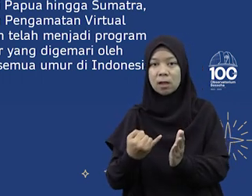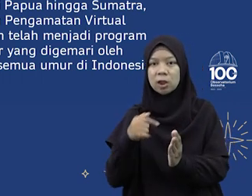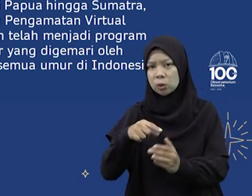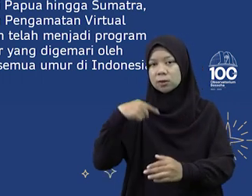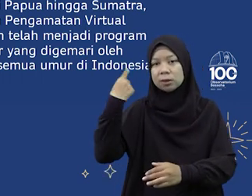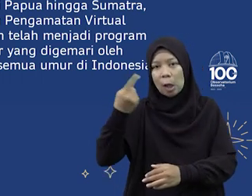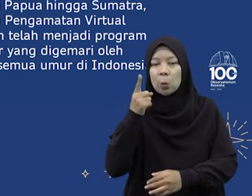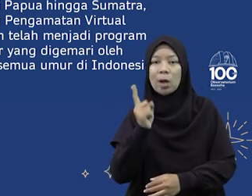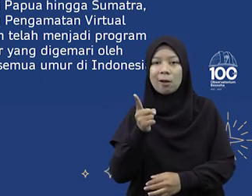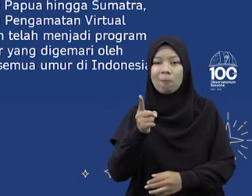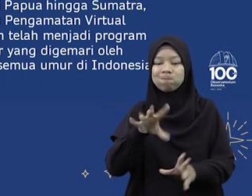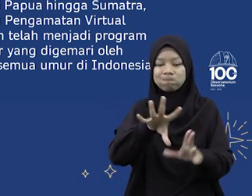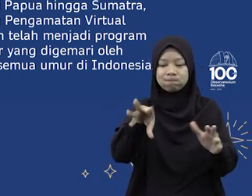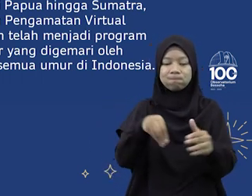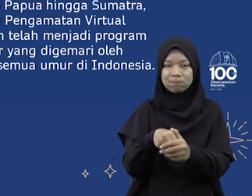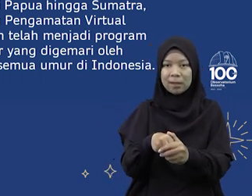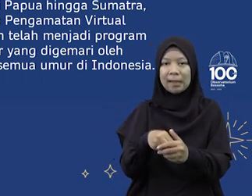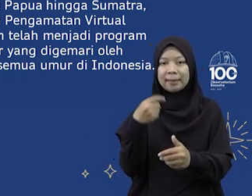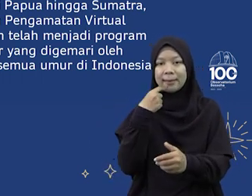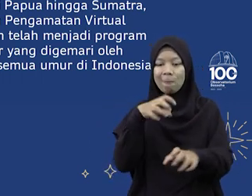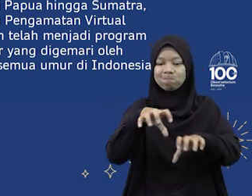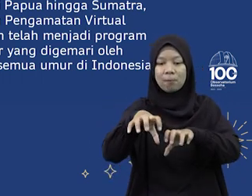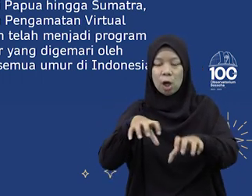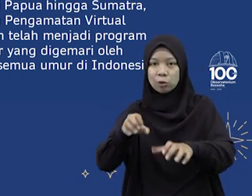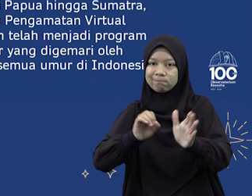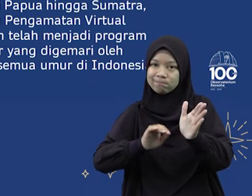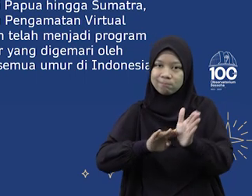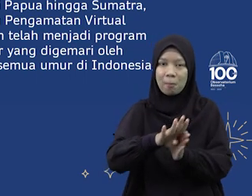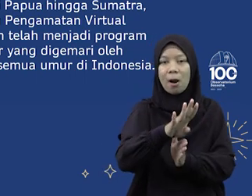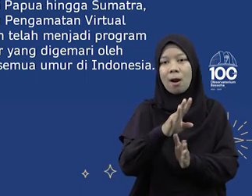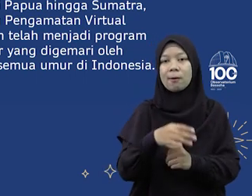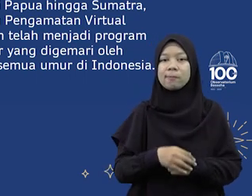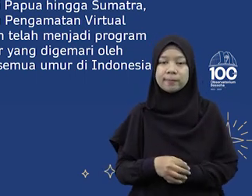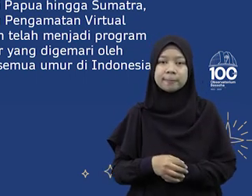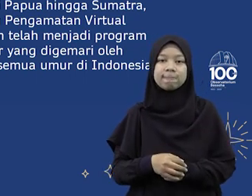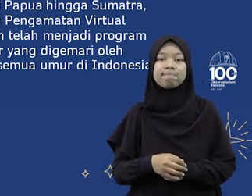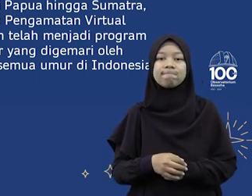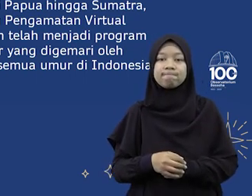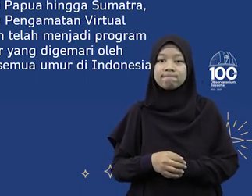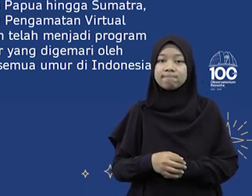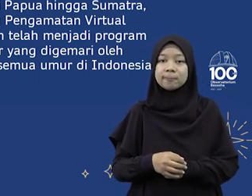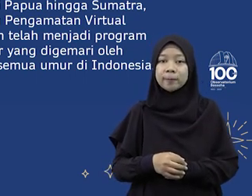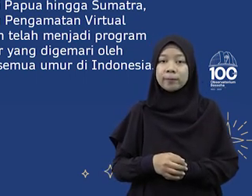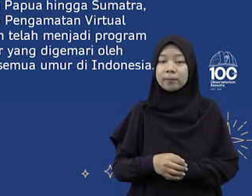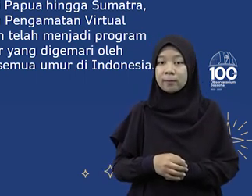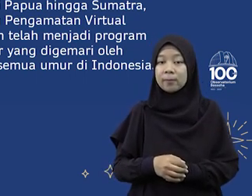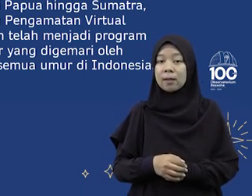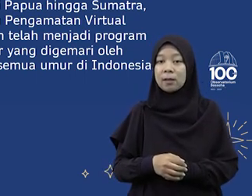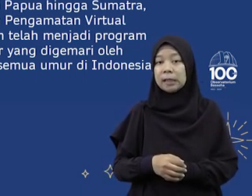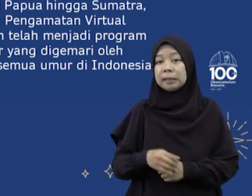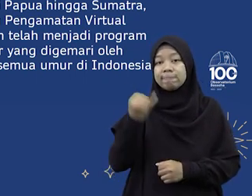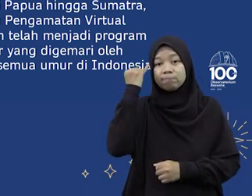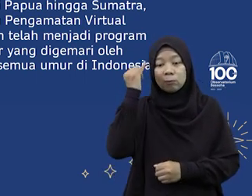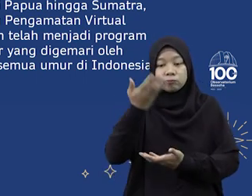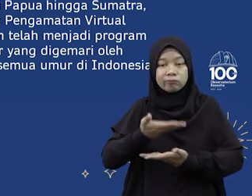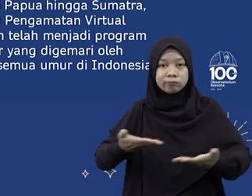strategi pengembangan kawan-kawan di Prodi astronomi dan fakultas MIPA sebagai Giant yang lingkup